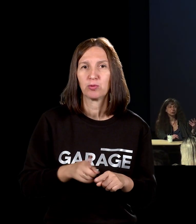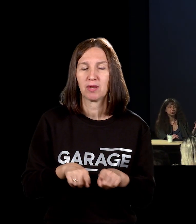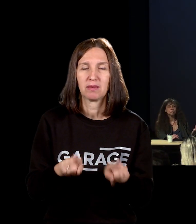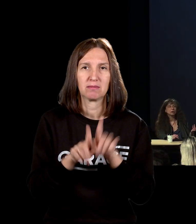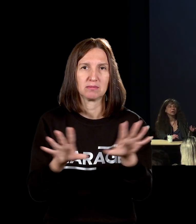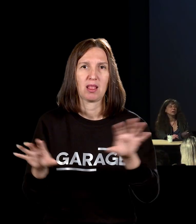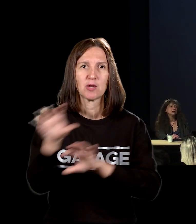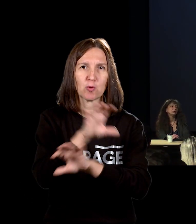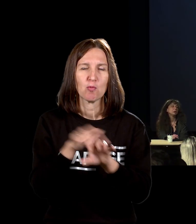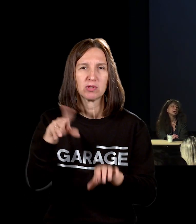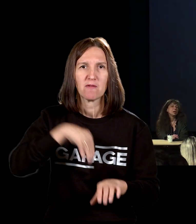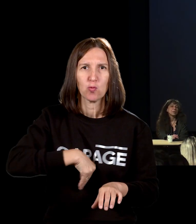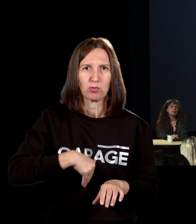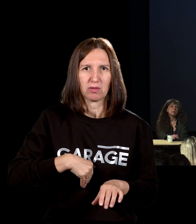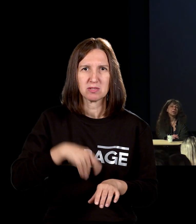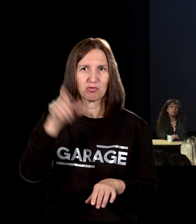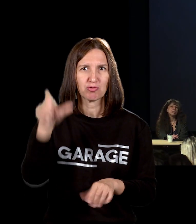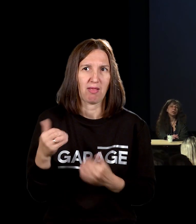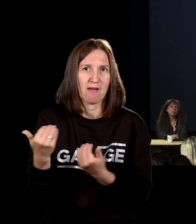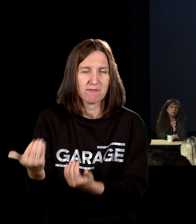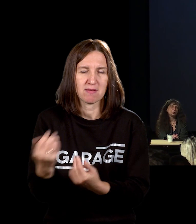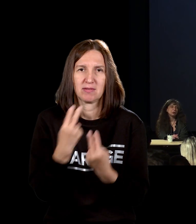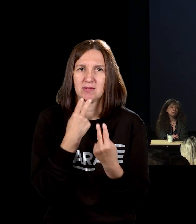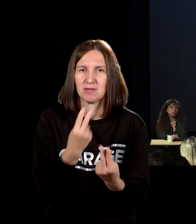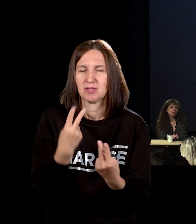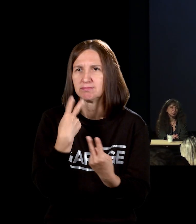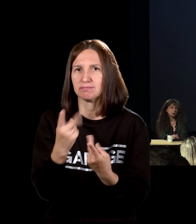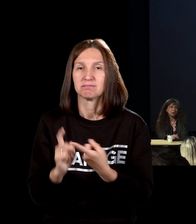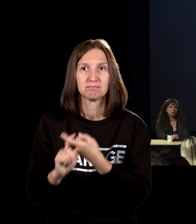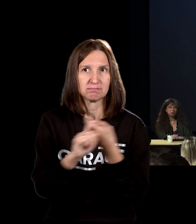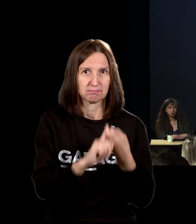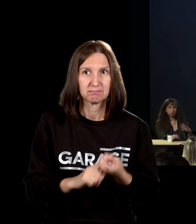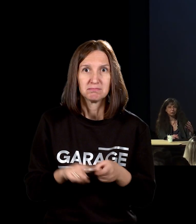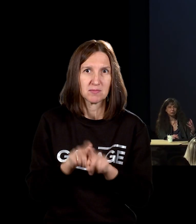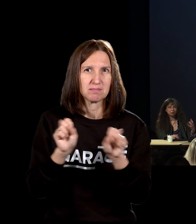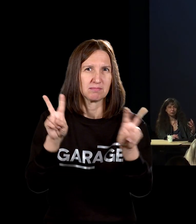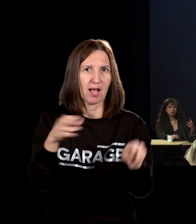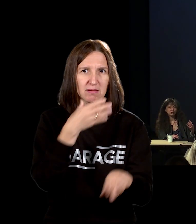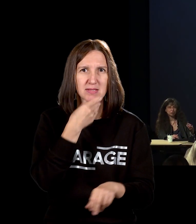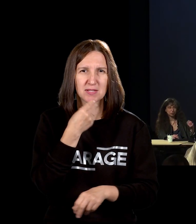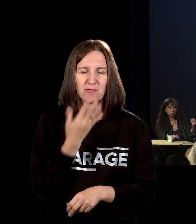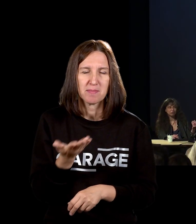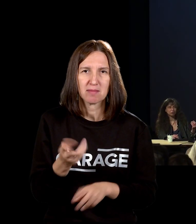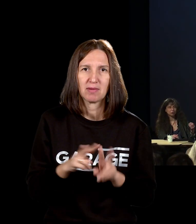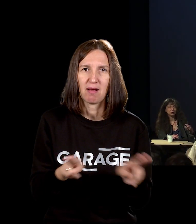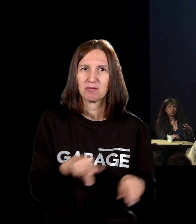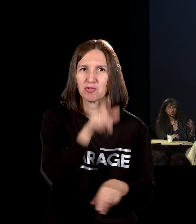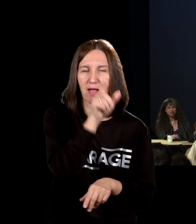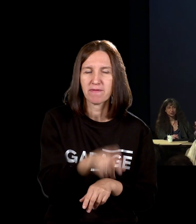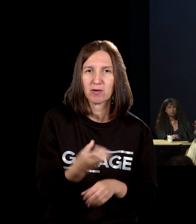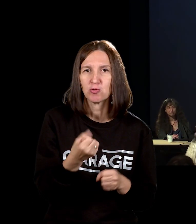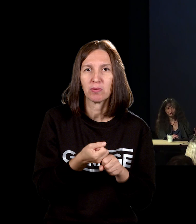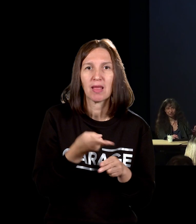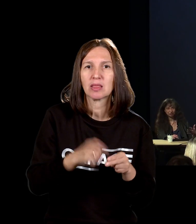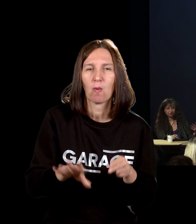натюрморты из внутренности выглядят едва ли не более гармоничными, не более красивыми, чем, собственно говоря, вот этот человек, еще не до